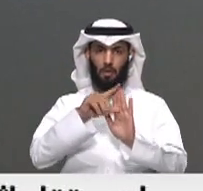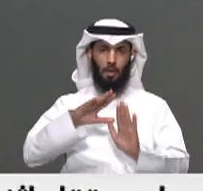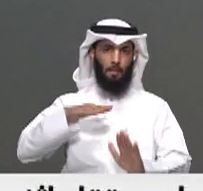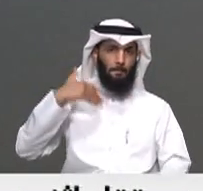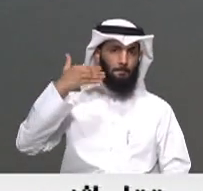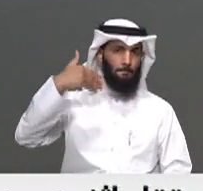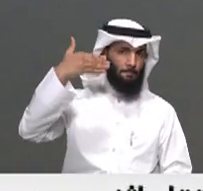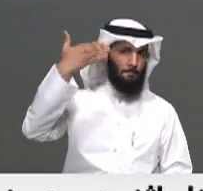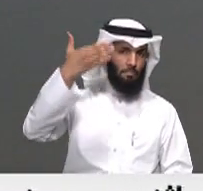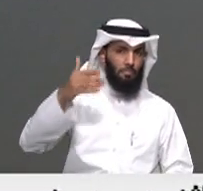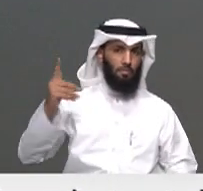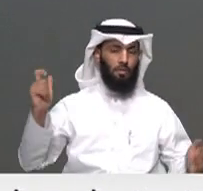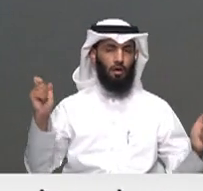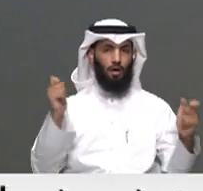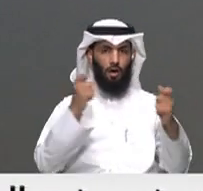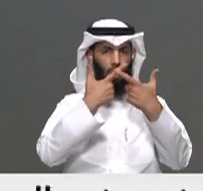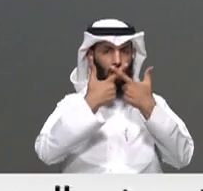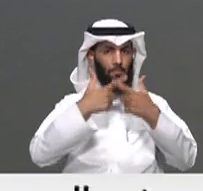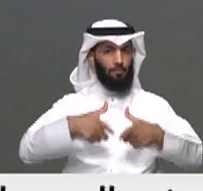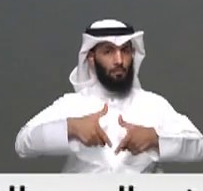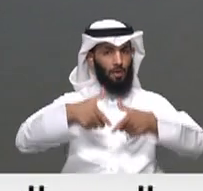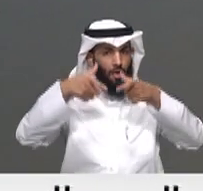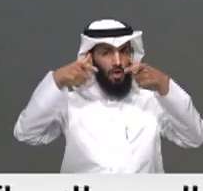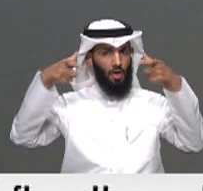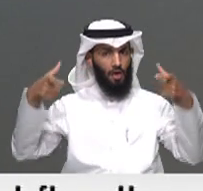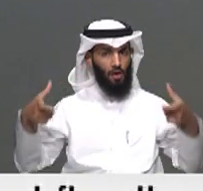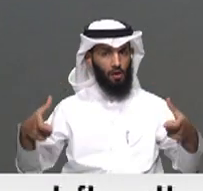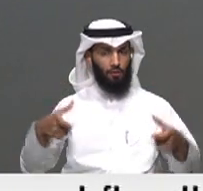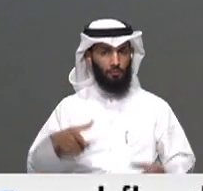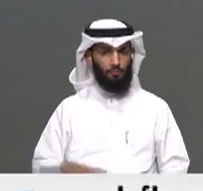حرب شاملة إقليمية في المنطقة؟